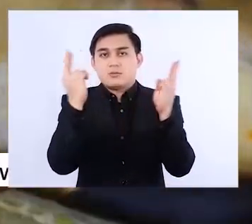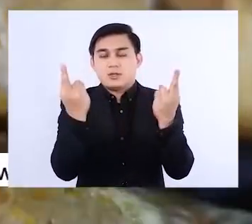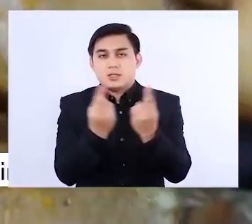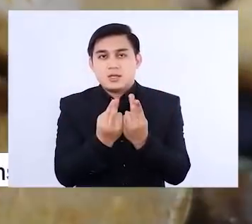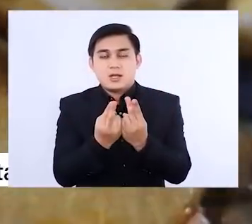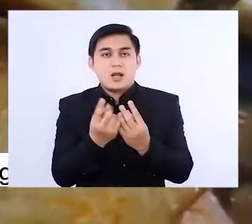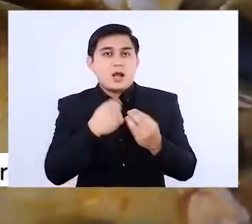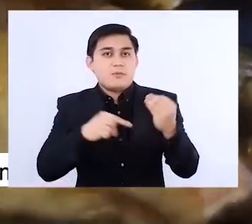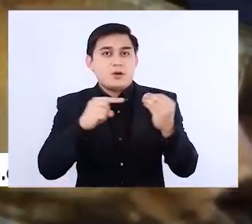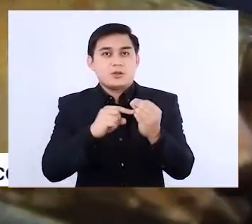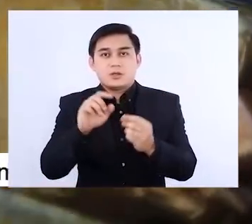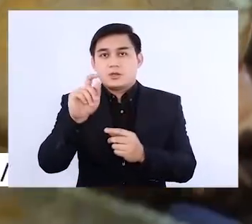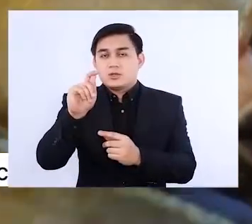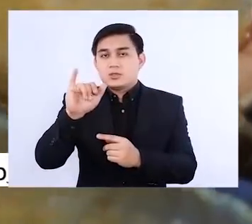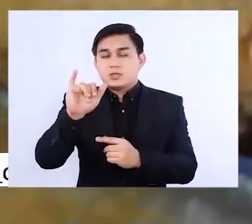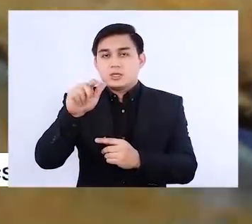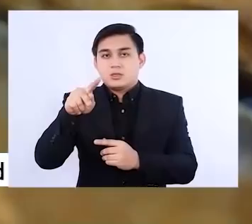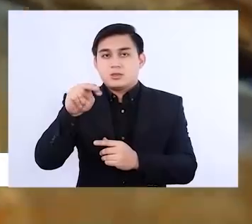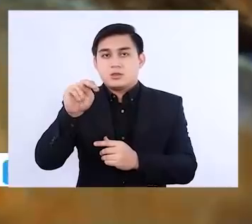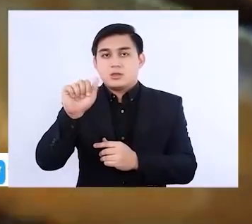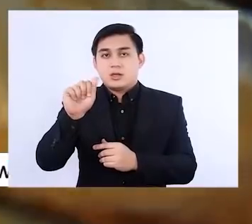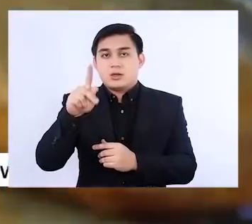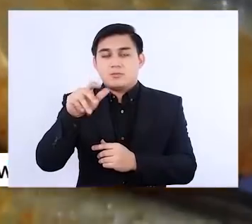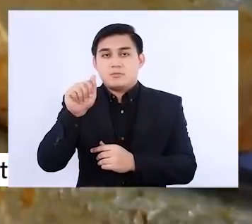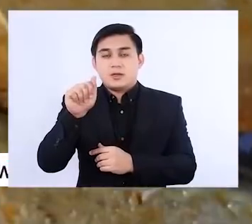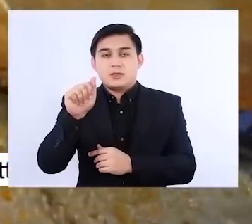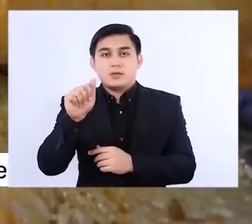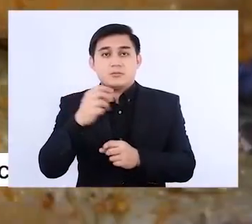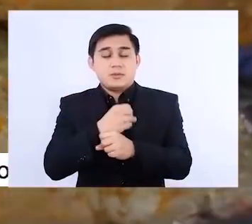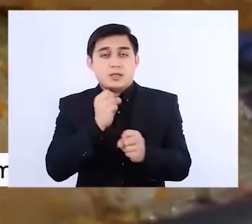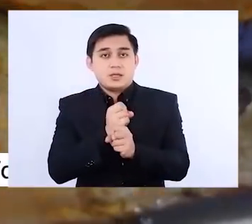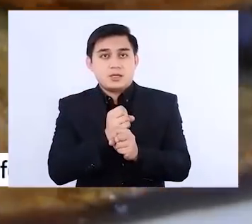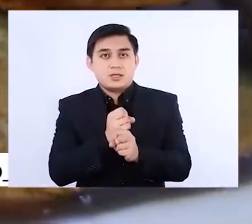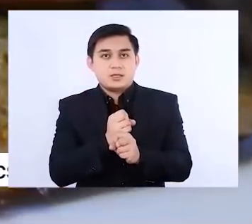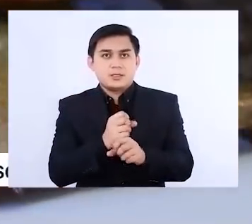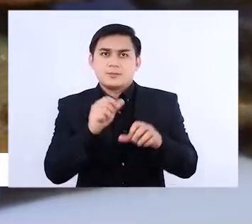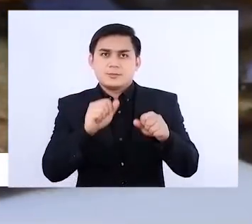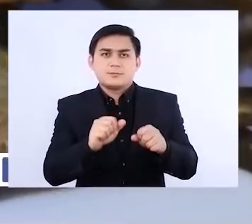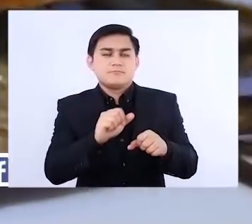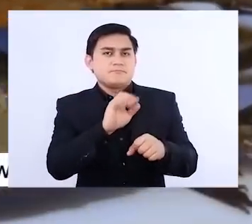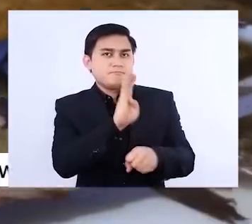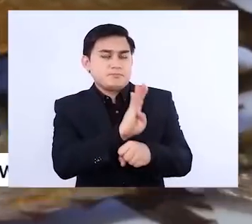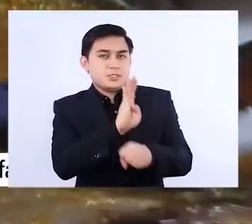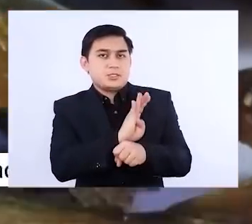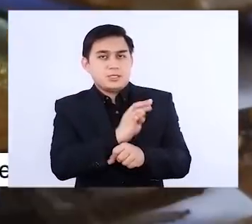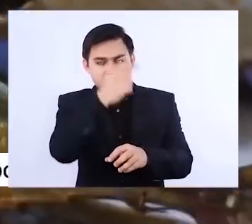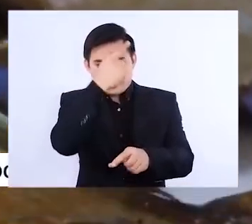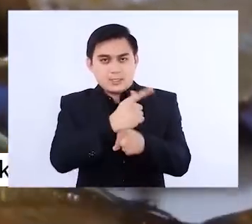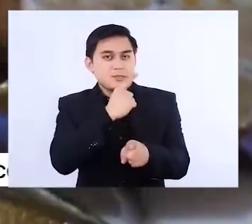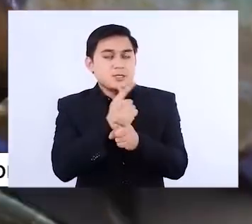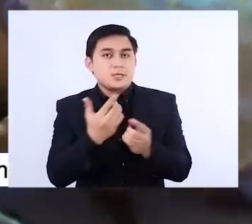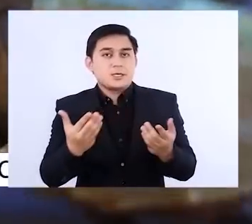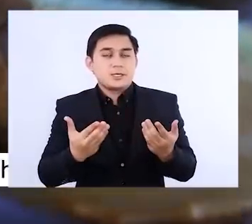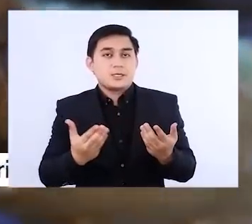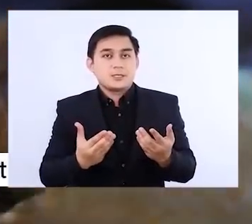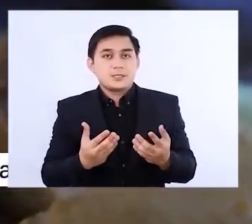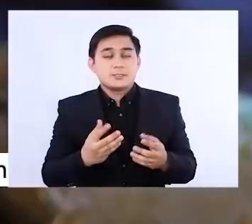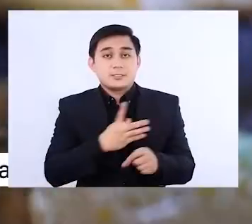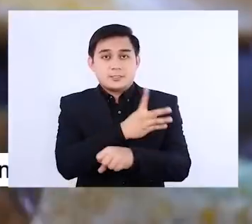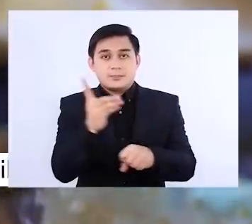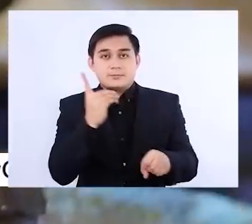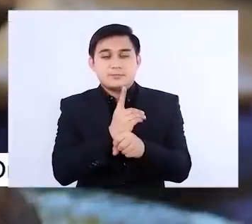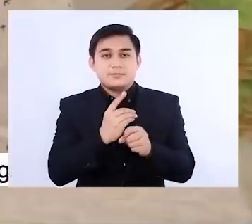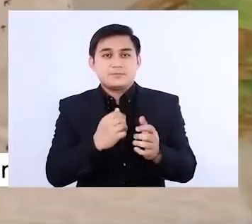sa tinapa making upang maging isa sa maaring maging hanap buhay ng mga kapatid dito sa nasabing